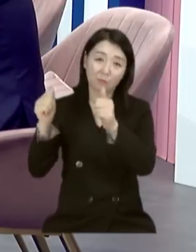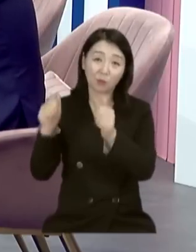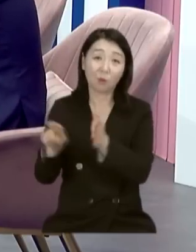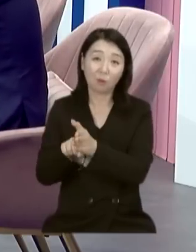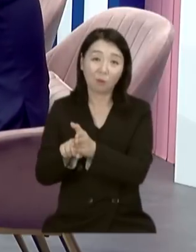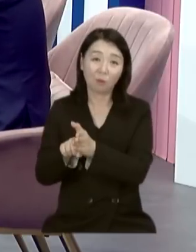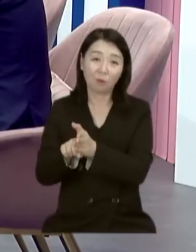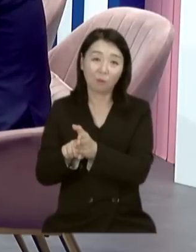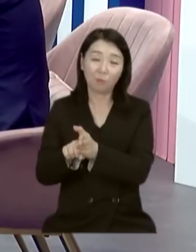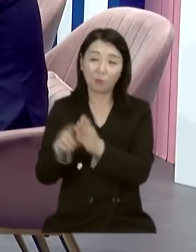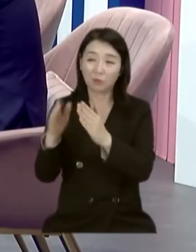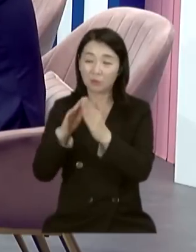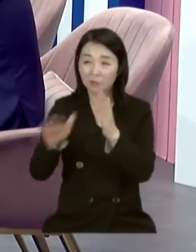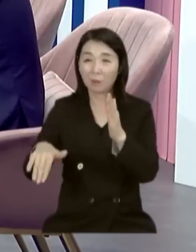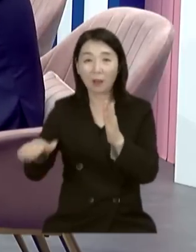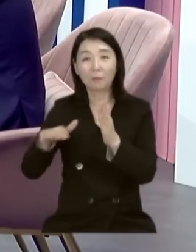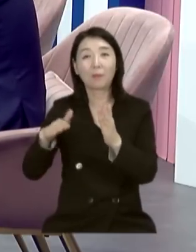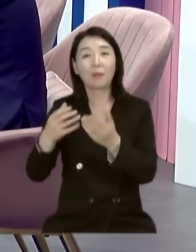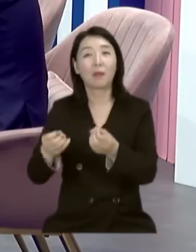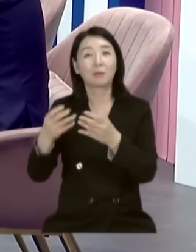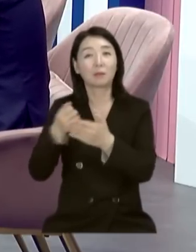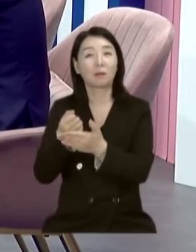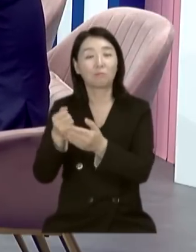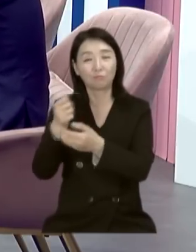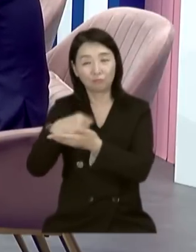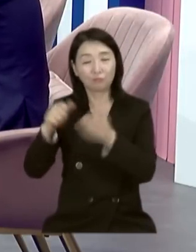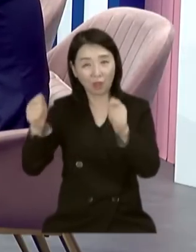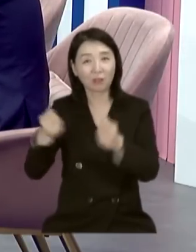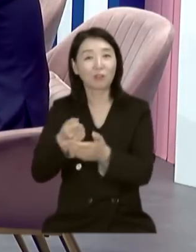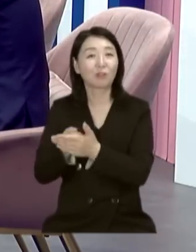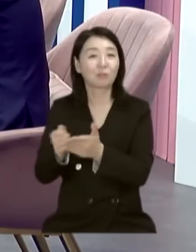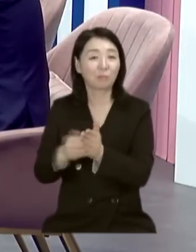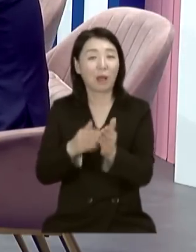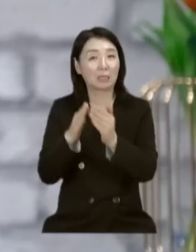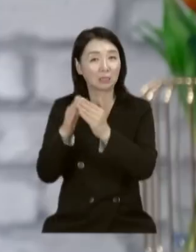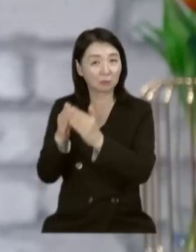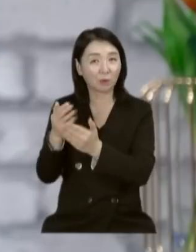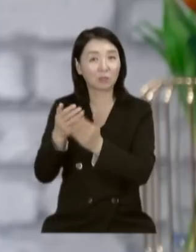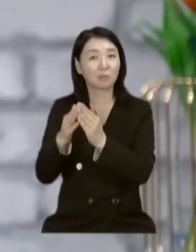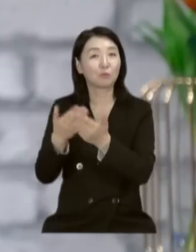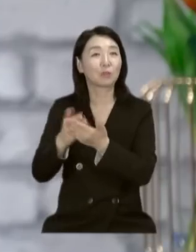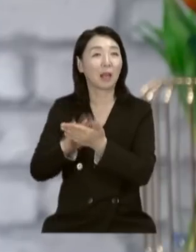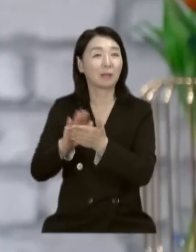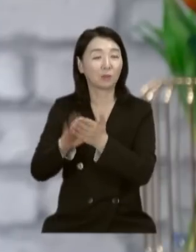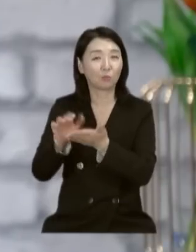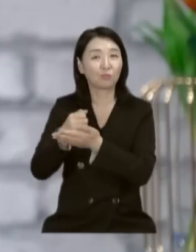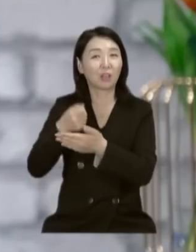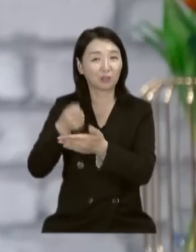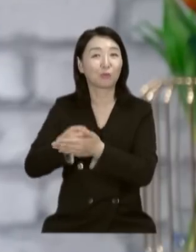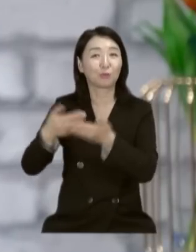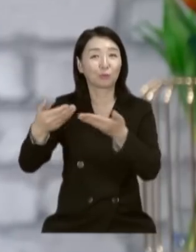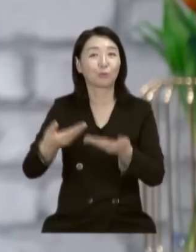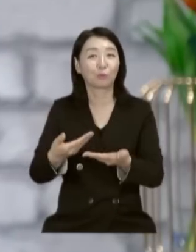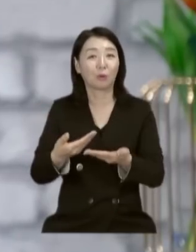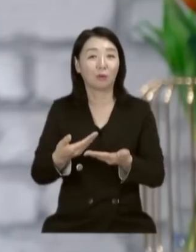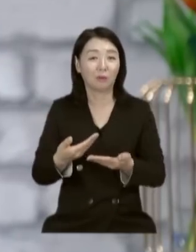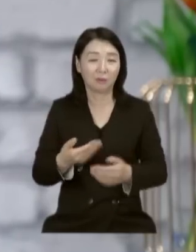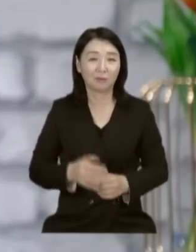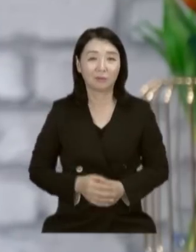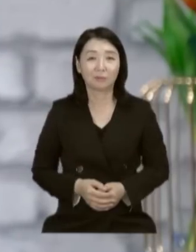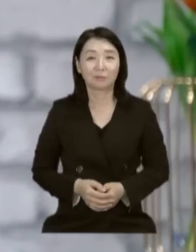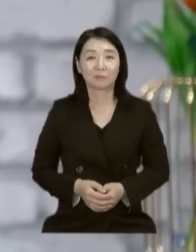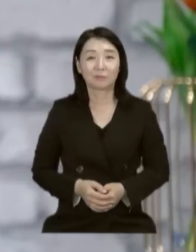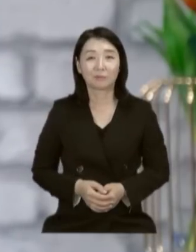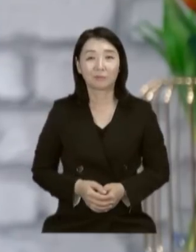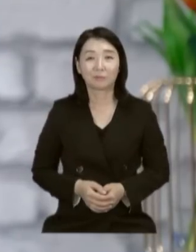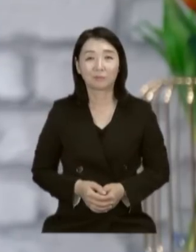집안 행사는 무당이 결정을 했고 날짜 받아서 그렇지. 이사하시고 집 수리할 때도 네 이사하시고 네. 자 그러던 어린